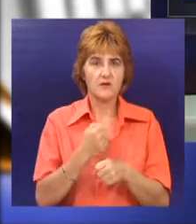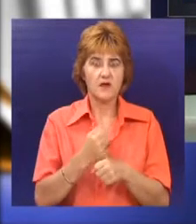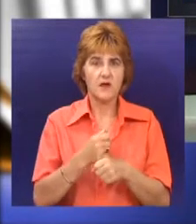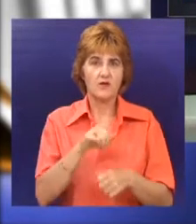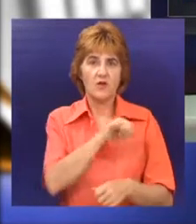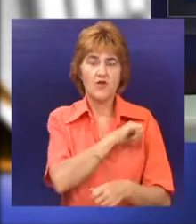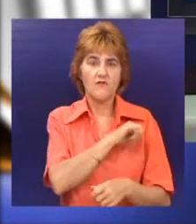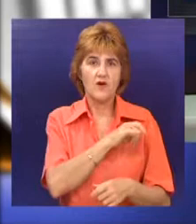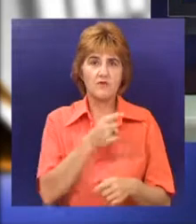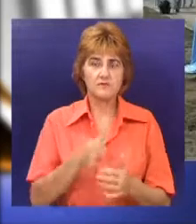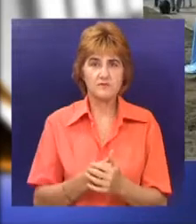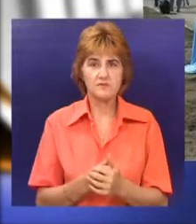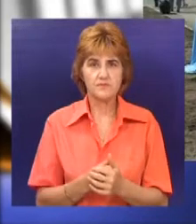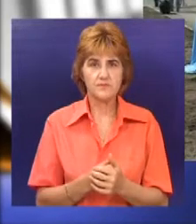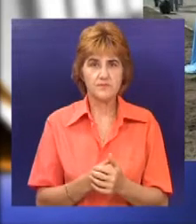kapitalna ulaganja Vojvodine.